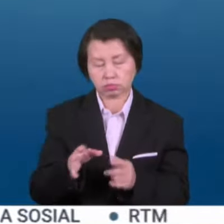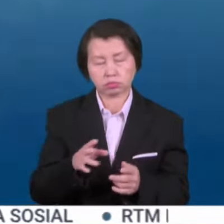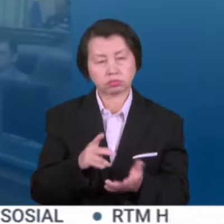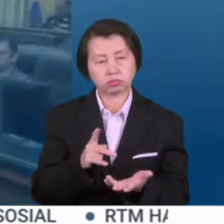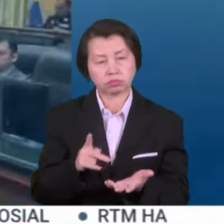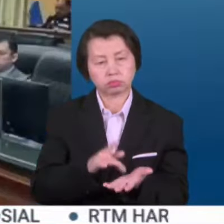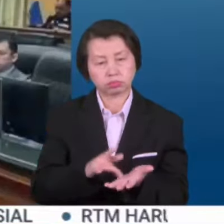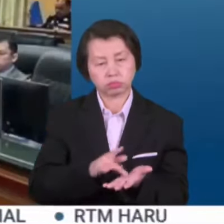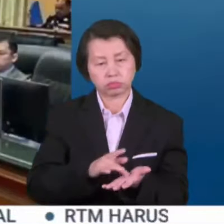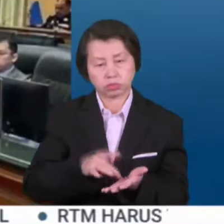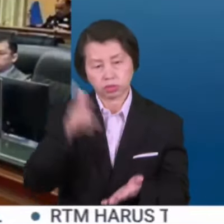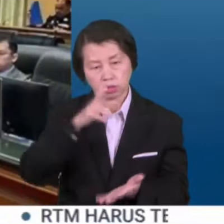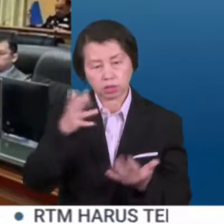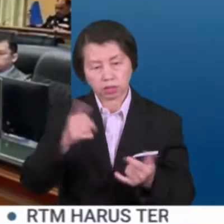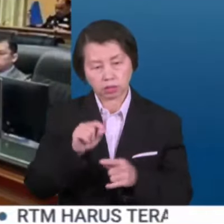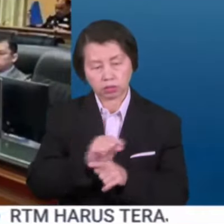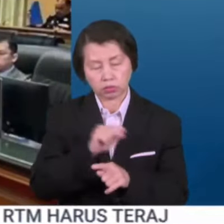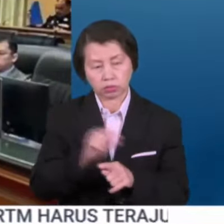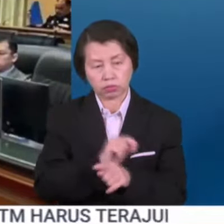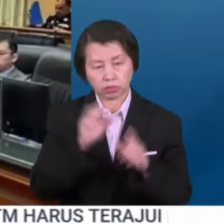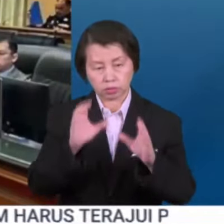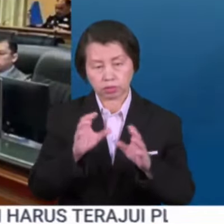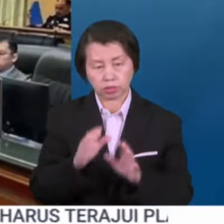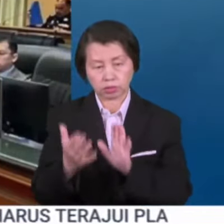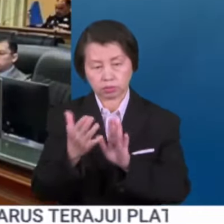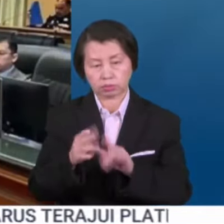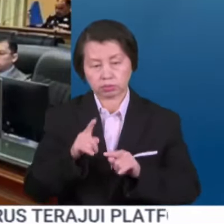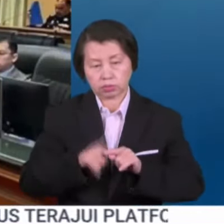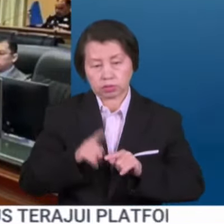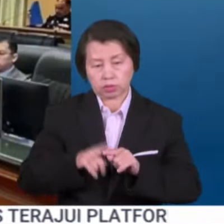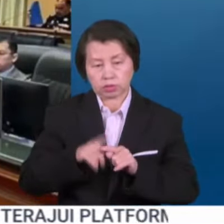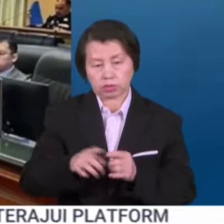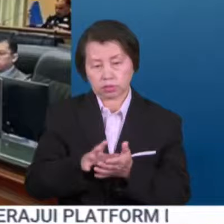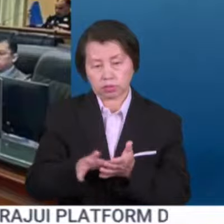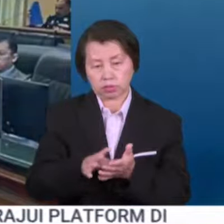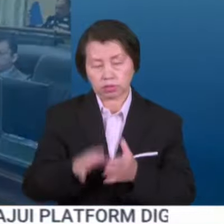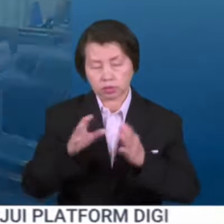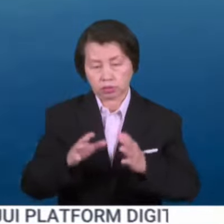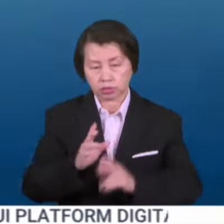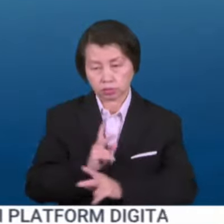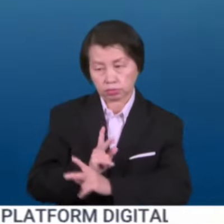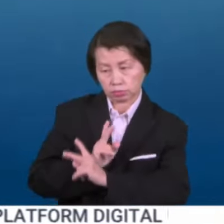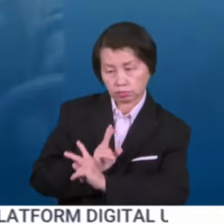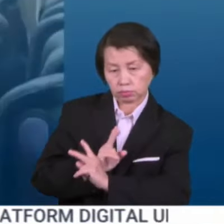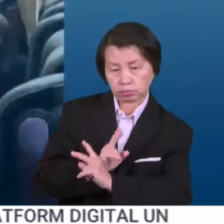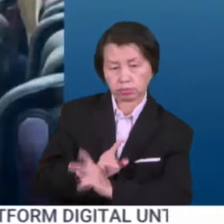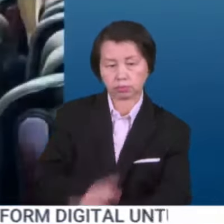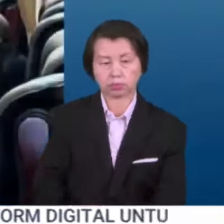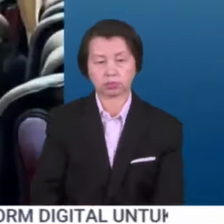perbatasan kerajaan ingin menggunakan pendekatan terhadap ketergantungan pada dada secara berhati-hati